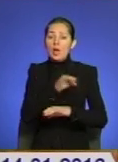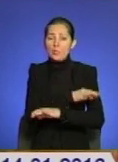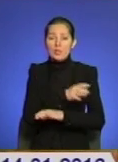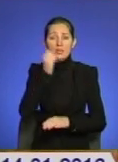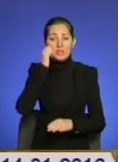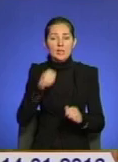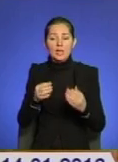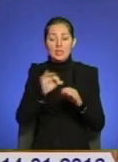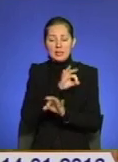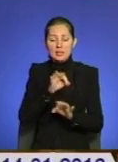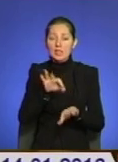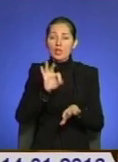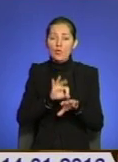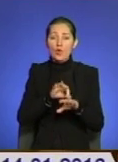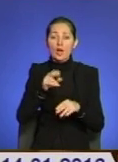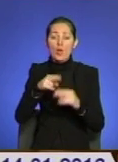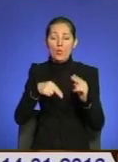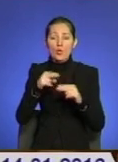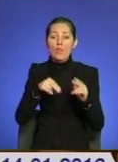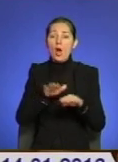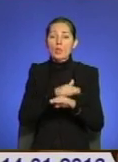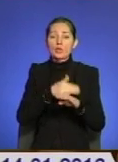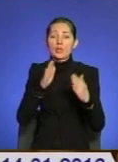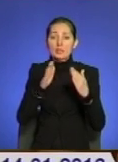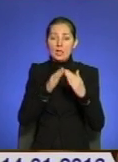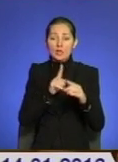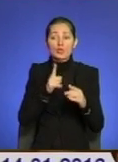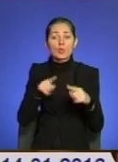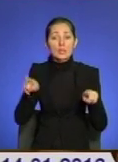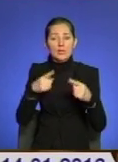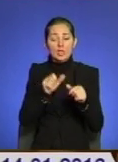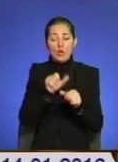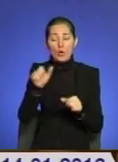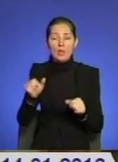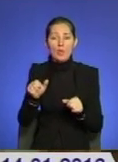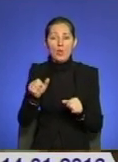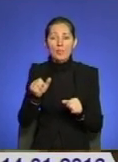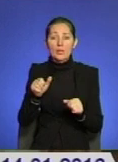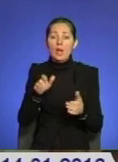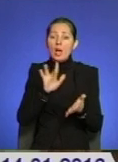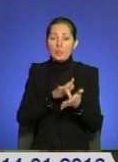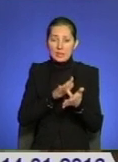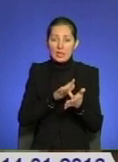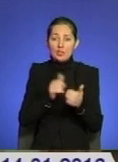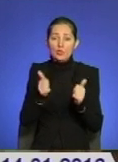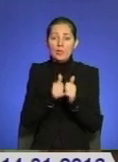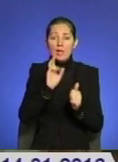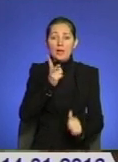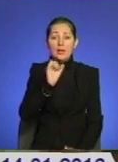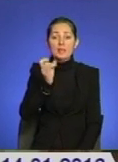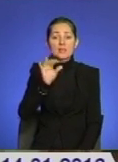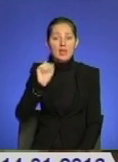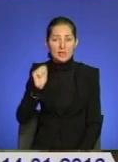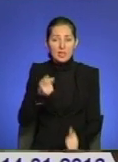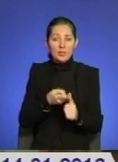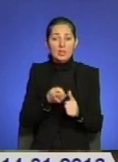будував добродійні заклади, що утворили окреме містечко біля Кесарії, яке отримало назву Василіада. Святий Василій Великий отримав дар